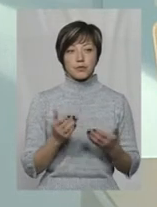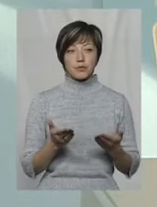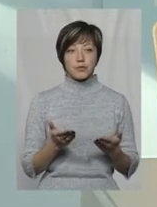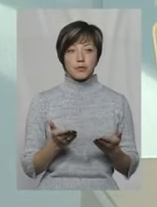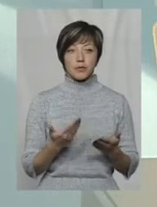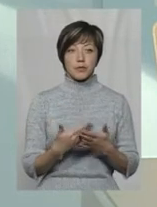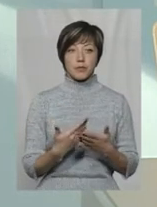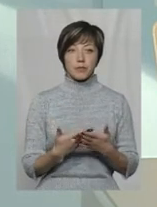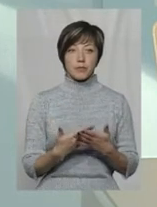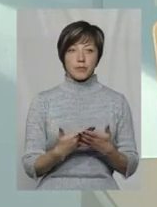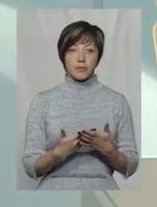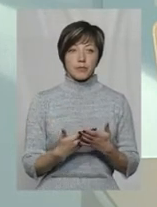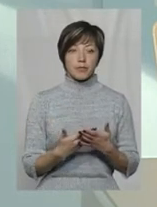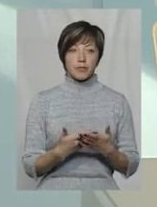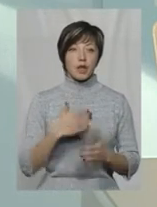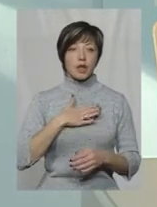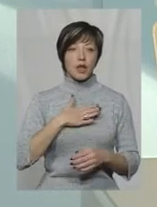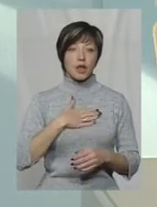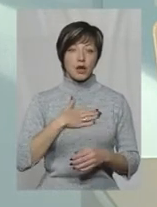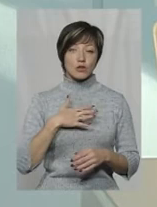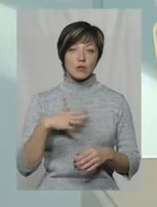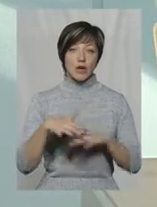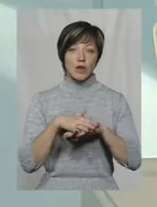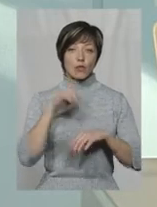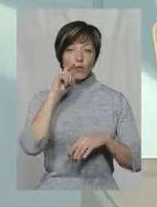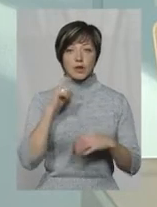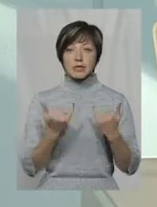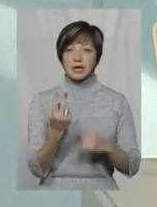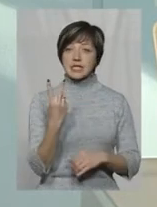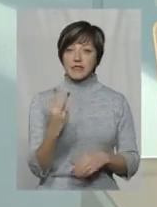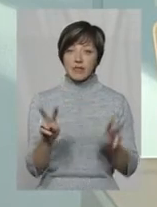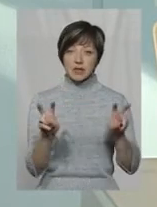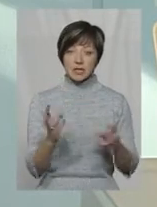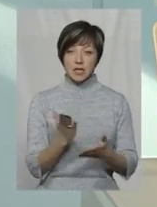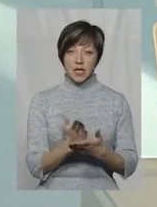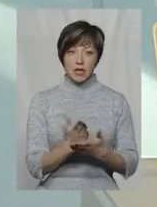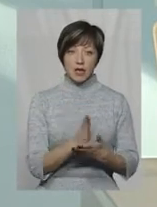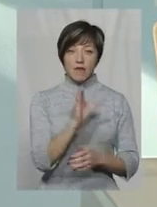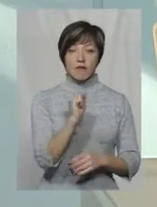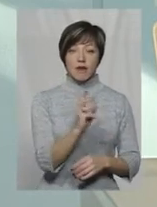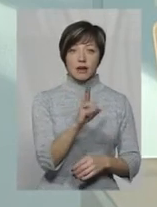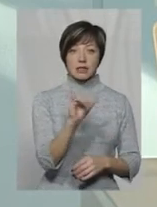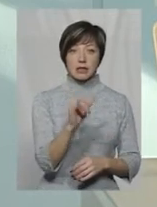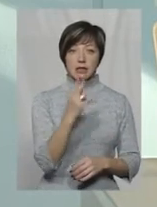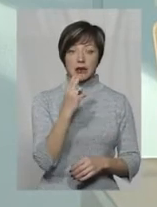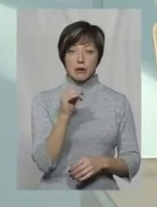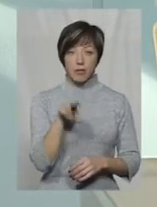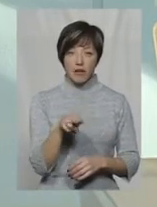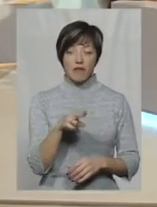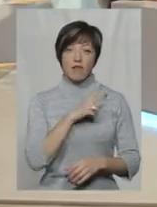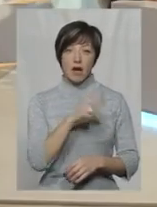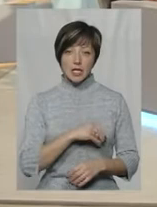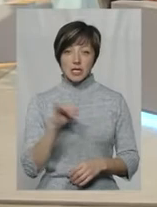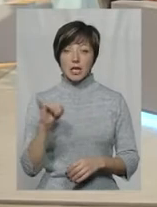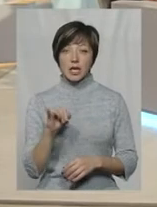ну, приблизно на нашому ринку в Україні зараз дві вакцини є. Vaxigrip Франція і Gisiflu